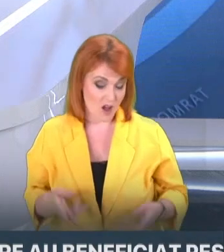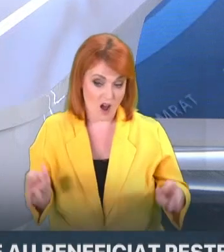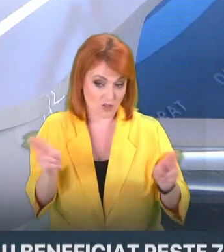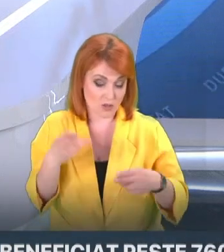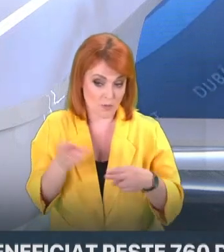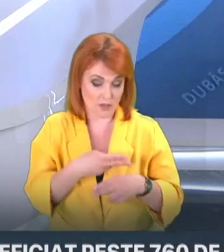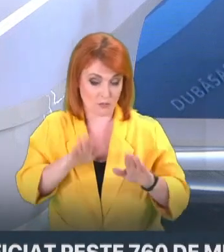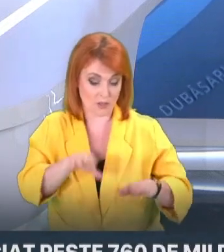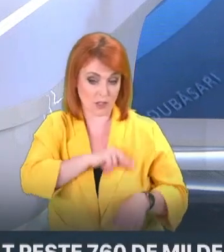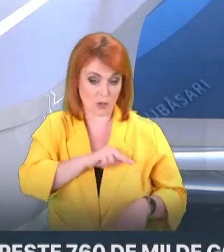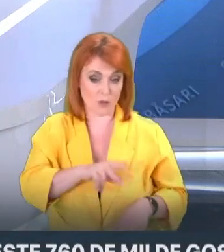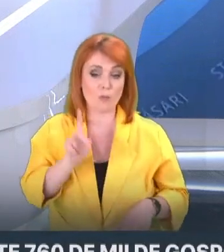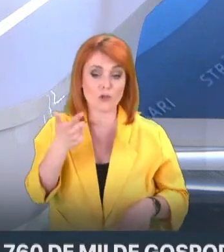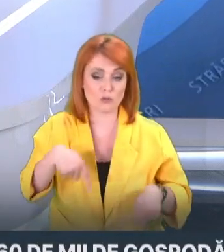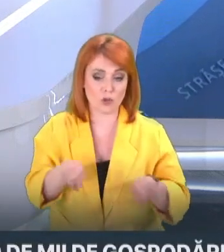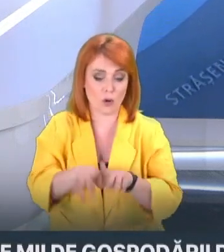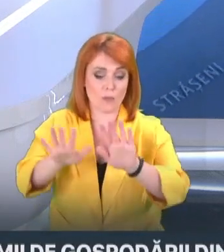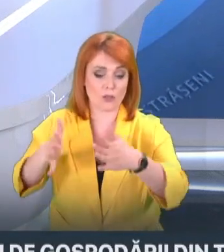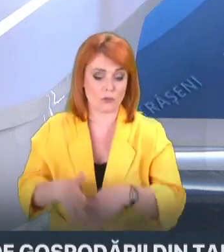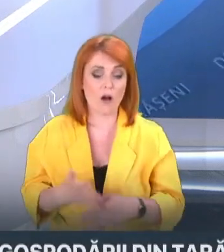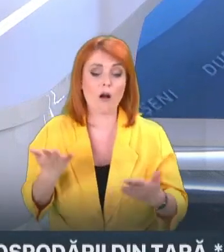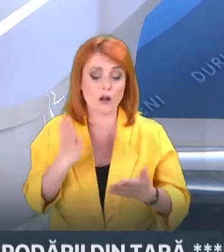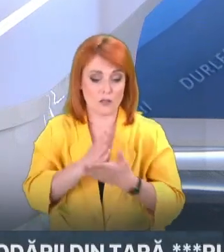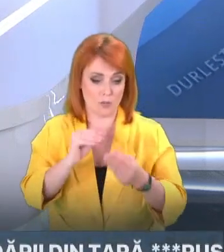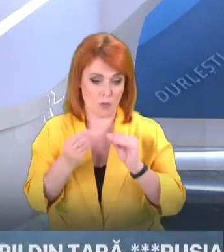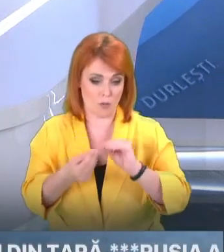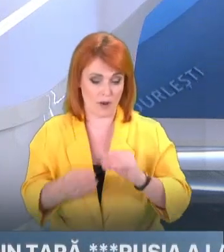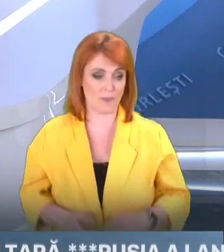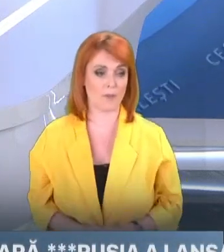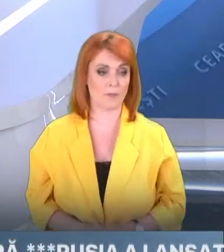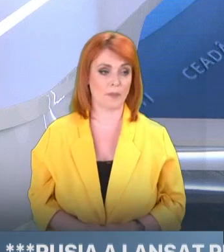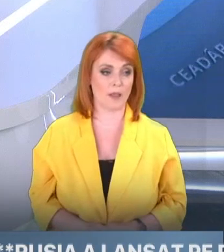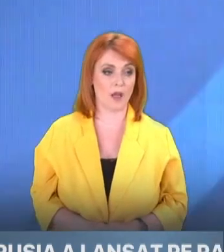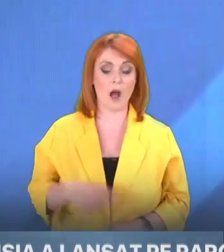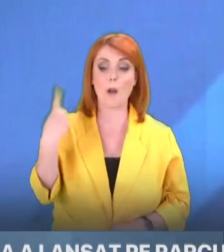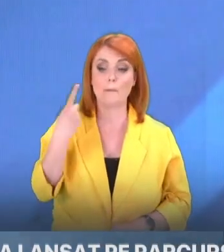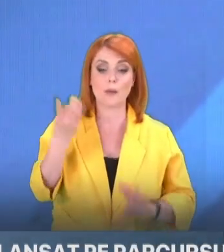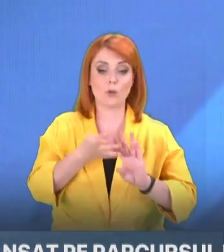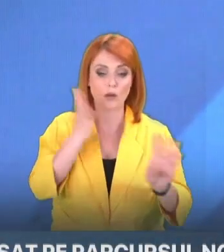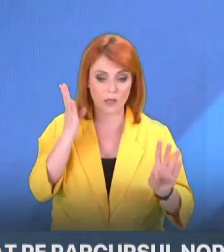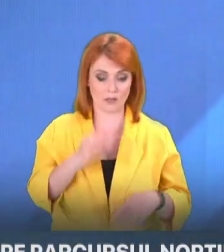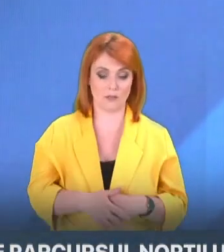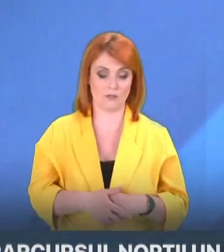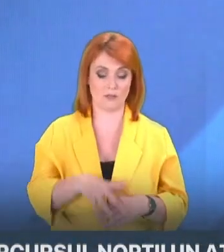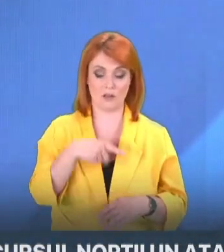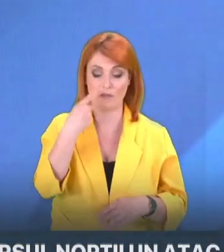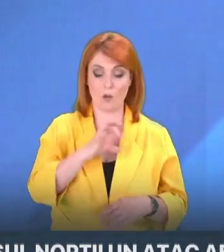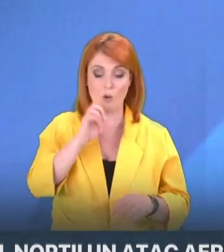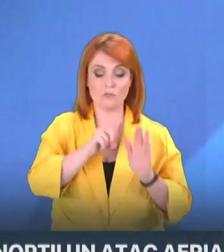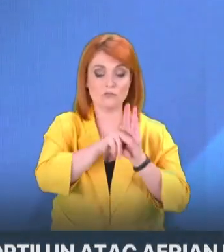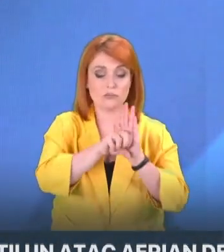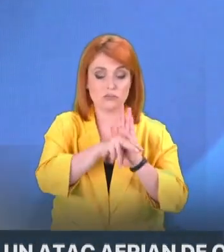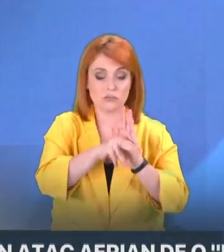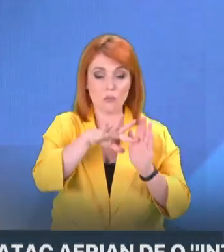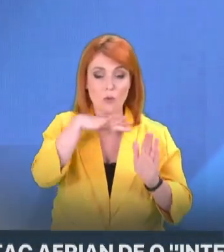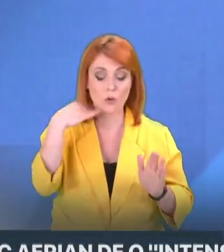acest domeniu. De ce se întâmplă această situație? Care e problema? Deci, în primul rând, este vorba de o migrație a forței de muncă. De